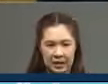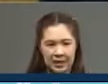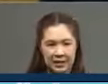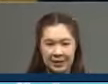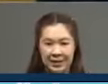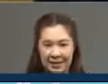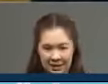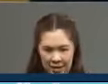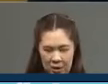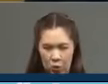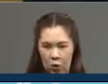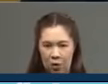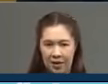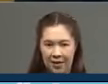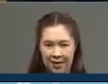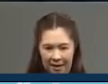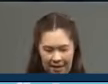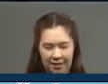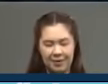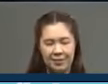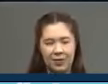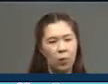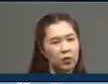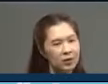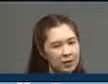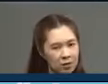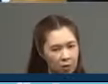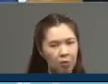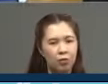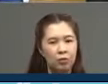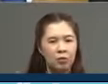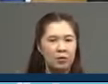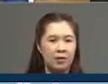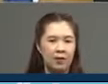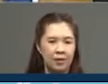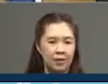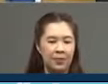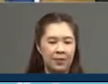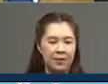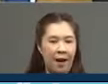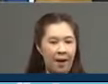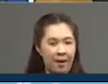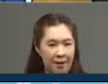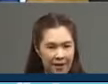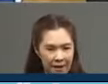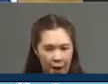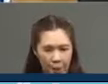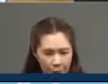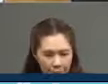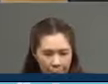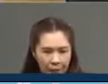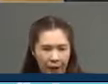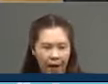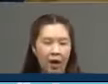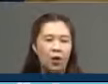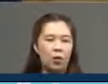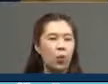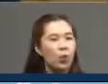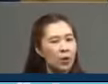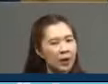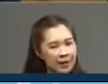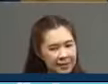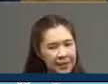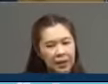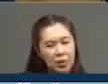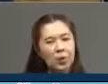น์ต่อประเทศทั้ง2ประเทศนะคะแล้วก็ได้ย้ำถึงศักยภาพของประเทศไทยในเวทีโลกว่าเราพร้อมแล้วสำหรับการลง